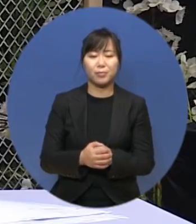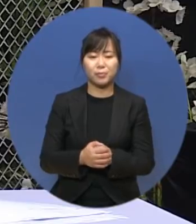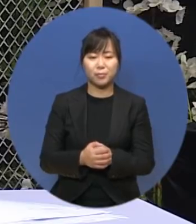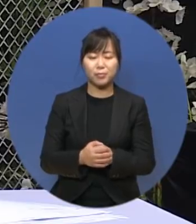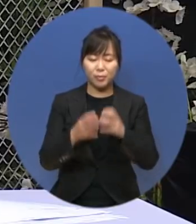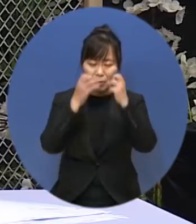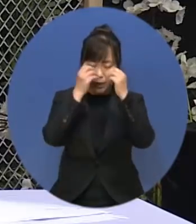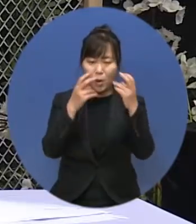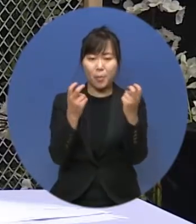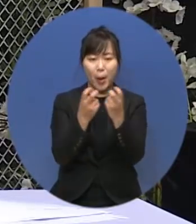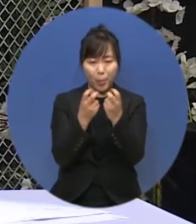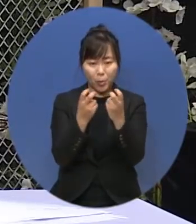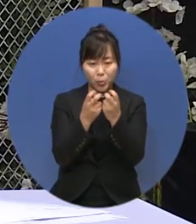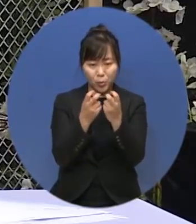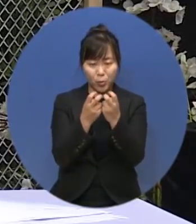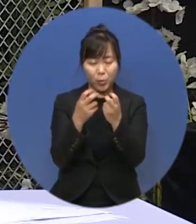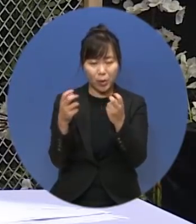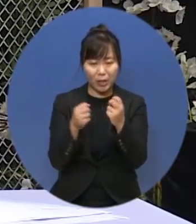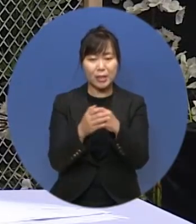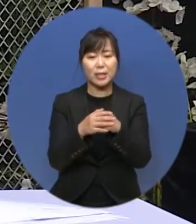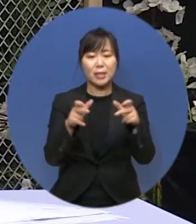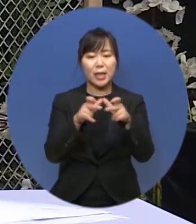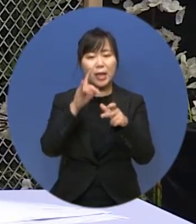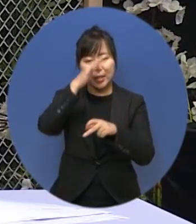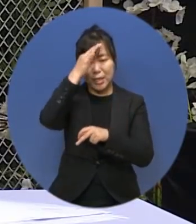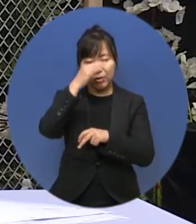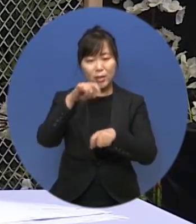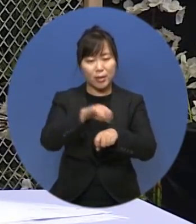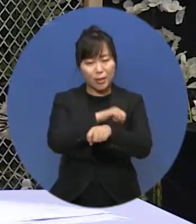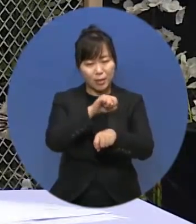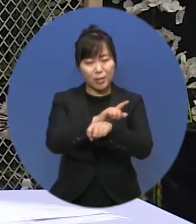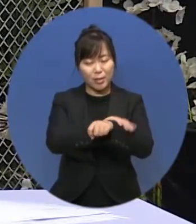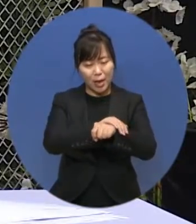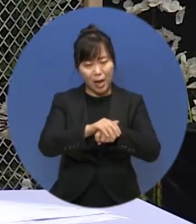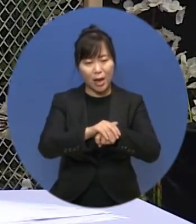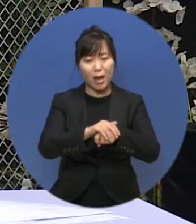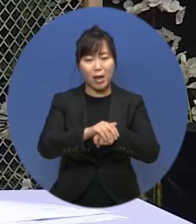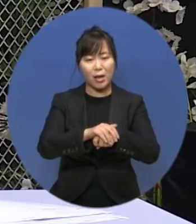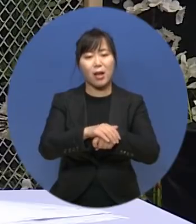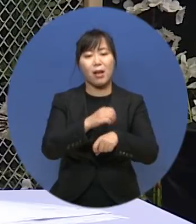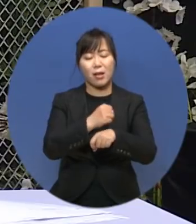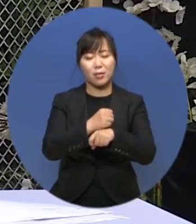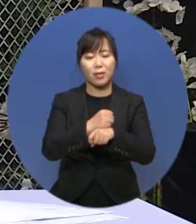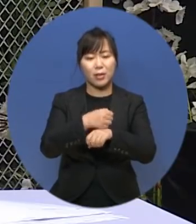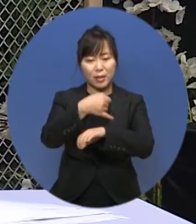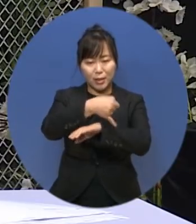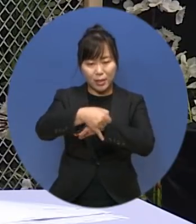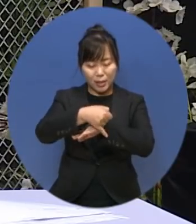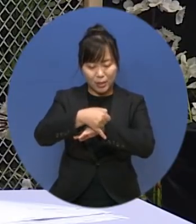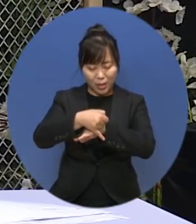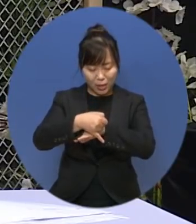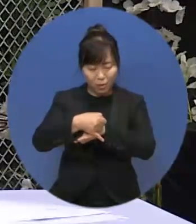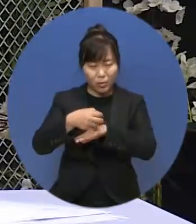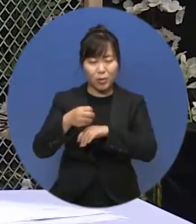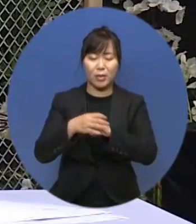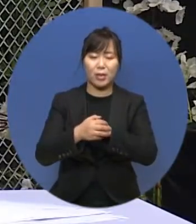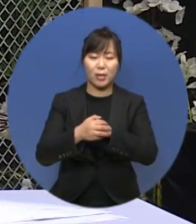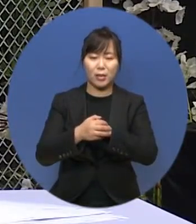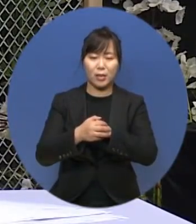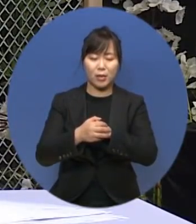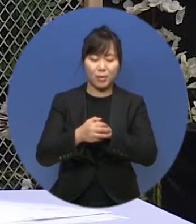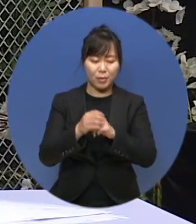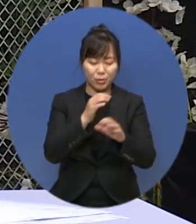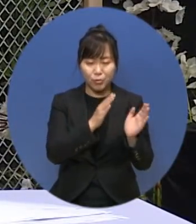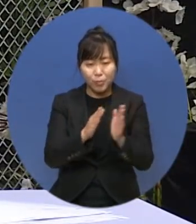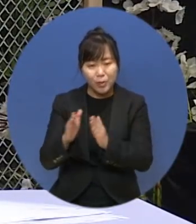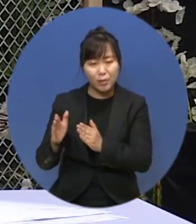이게 새로운 방식으로 장애 예술의 어떤 특징을 잘 살려서 디자인하고